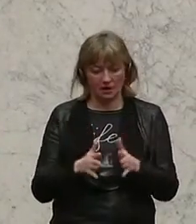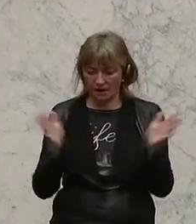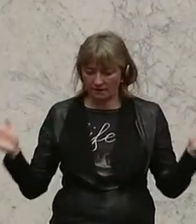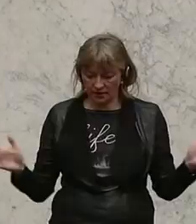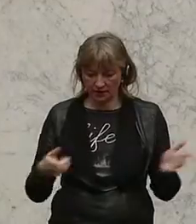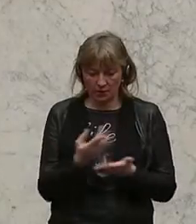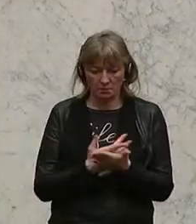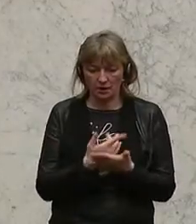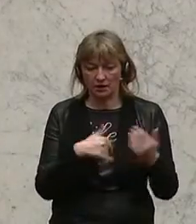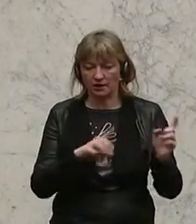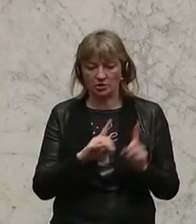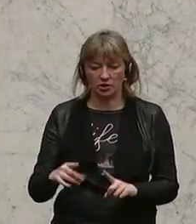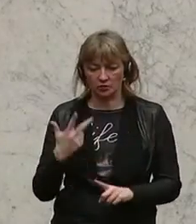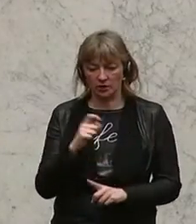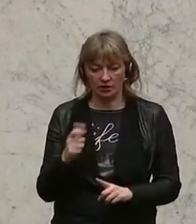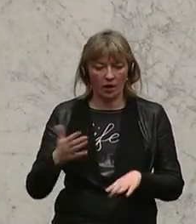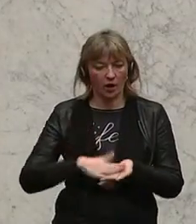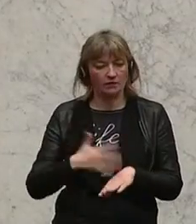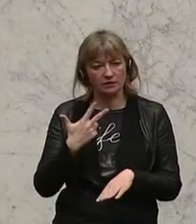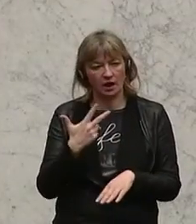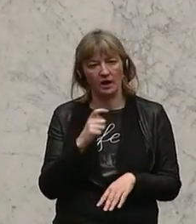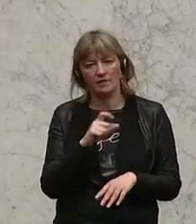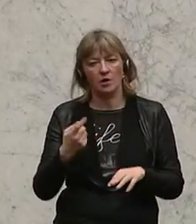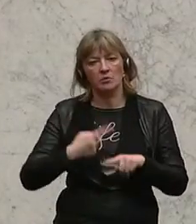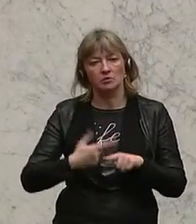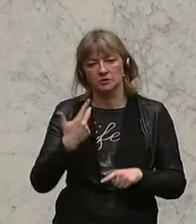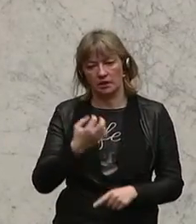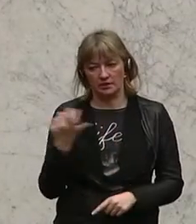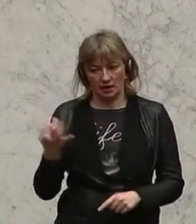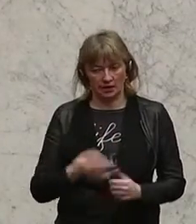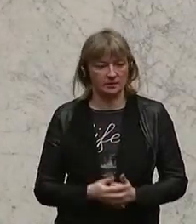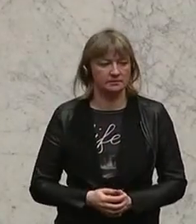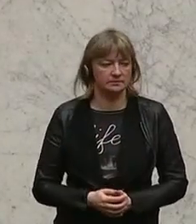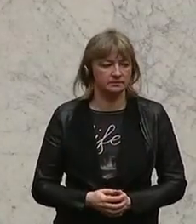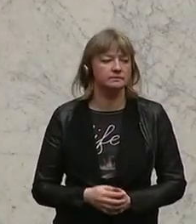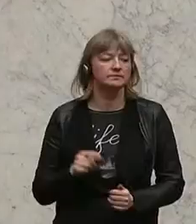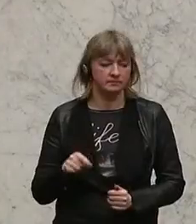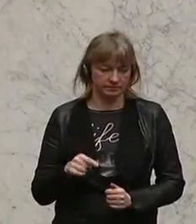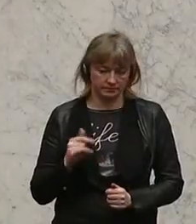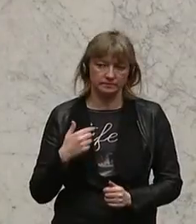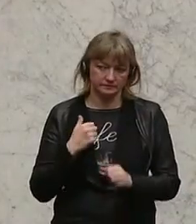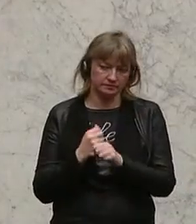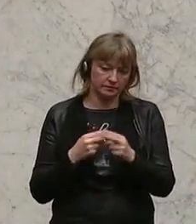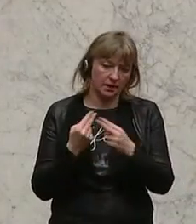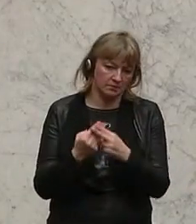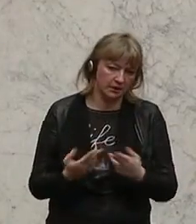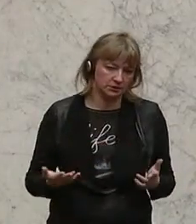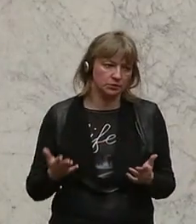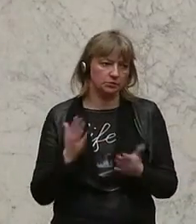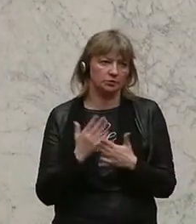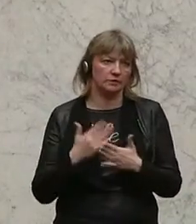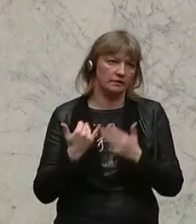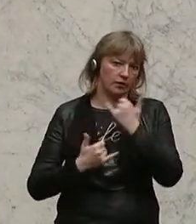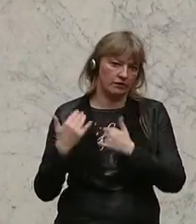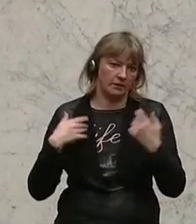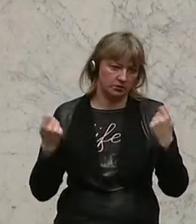der Bildungsfreistellung von 3 Wochen auf 3 Wochen plus 3 Tage. Wir ziehen damit nach, beziehungsweise das, was wir schon im